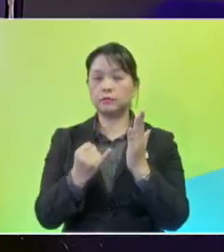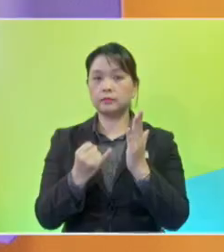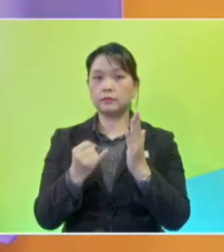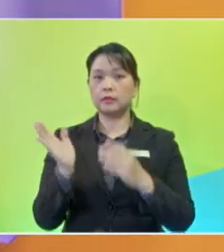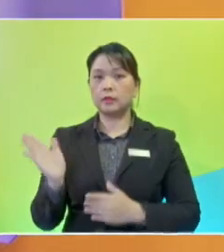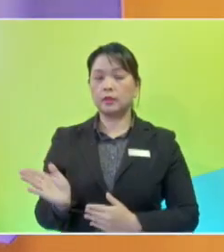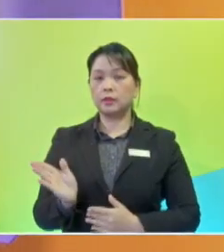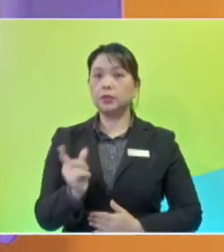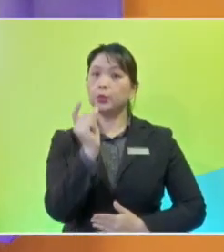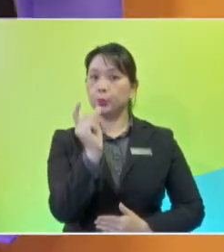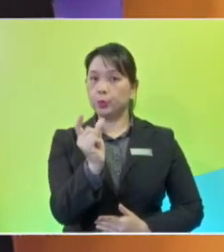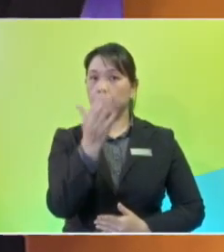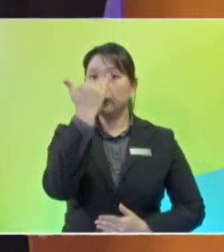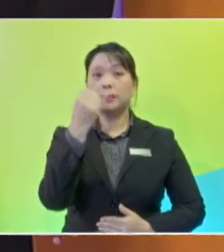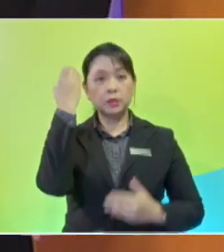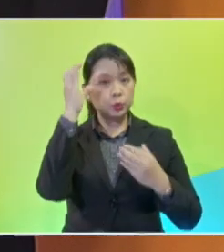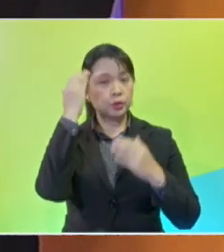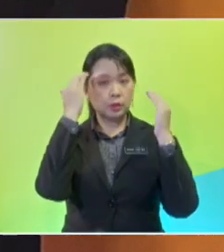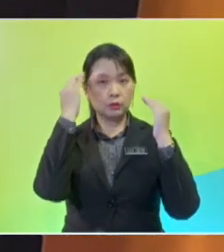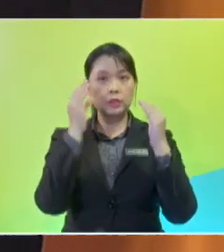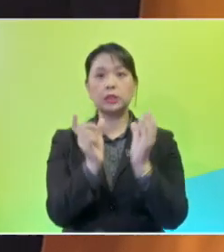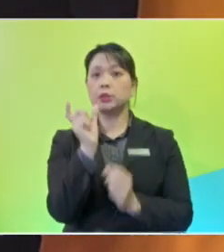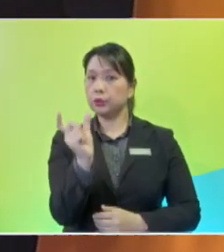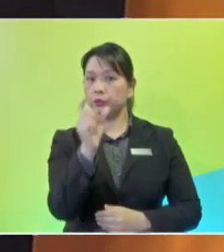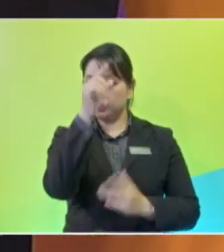positif maka kitanya